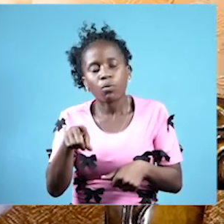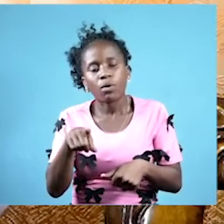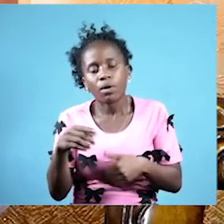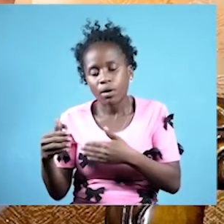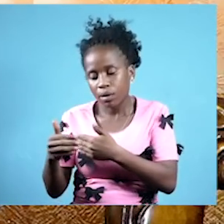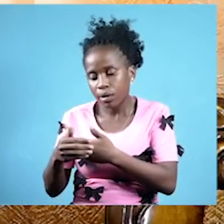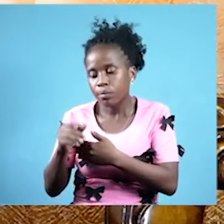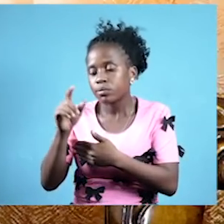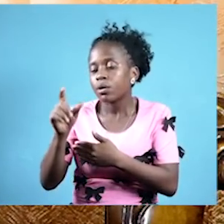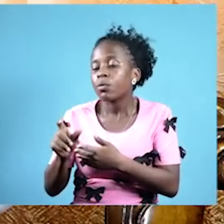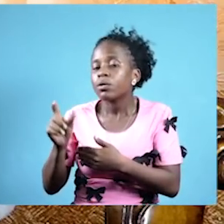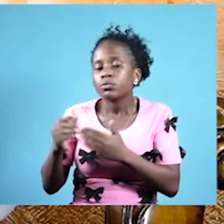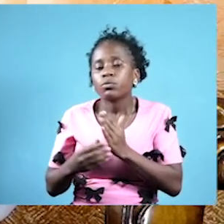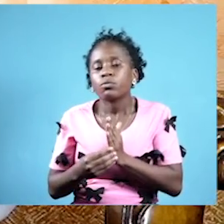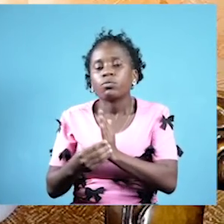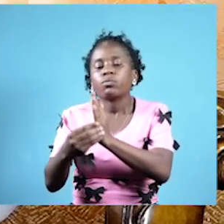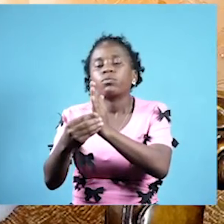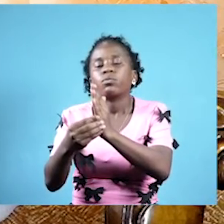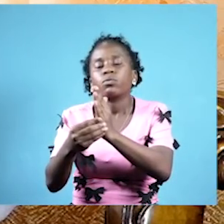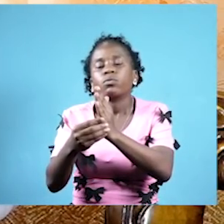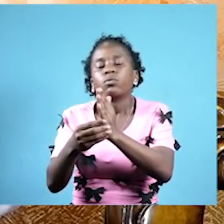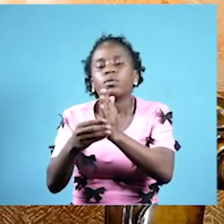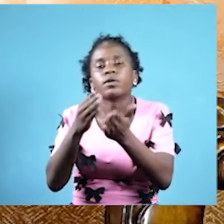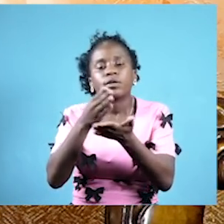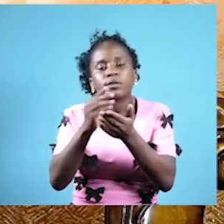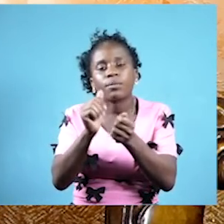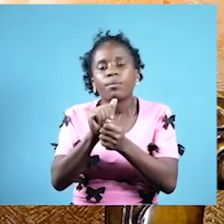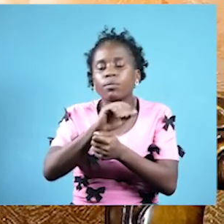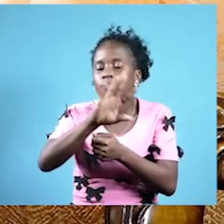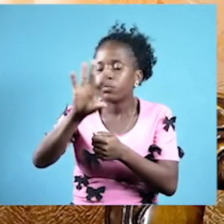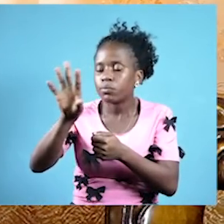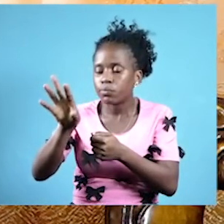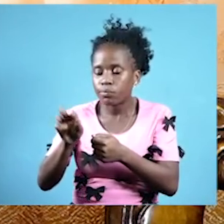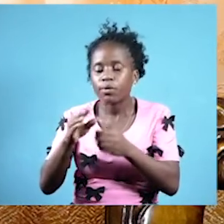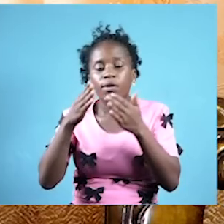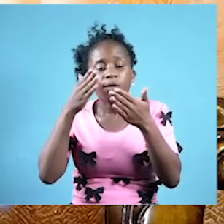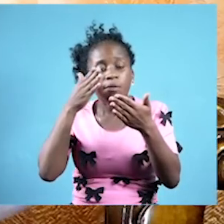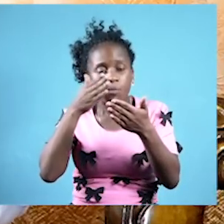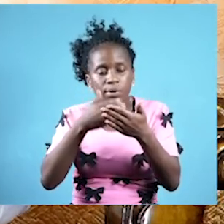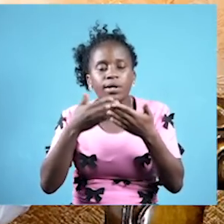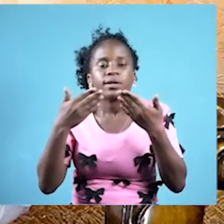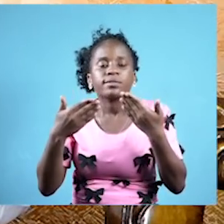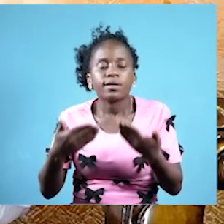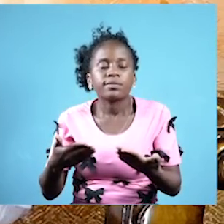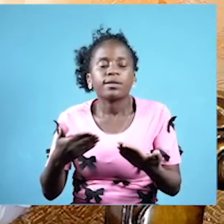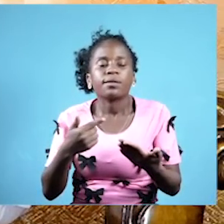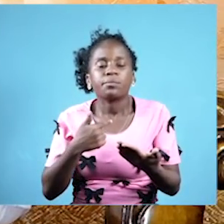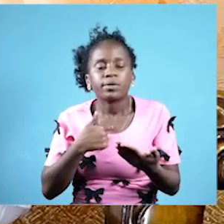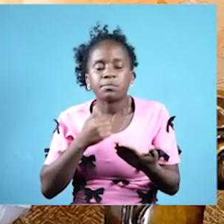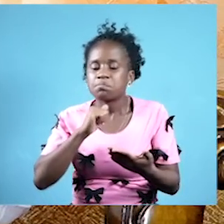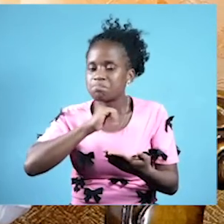Anakujibu, na hii ndio sifa ya kiongozi, ya kuwa karibu na wale